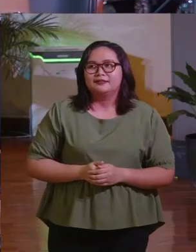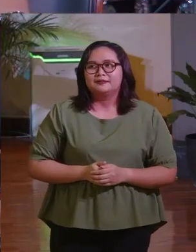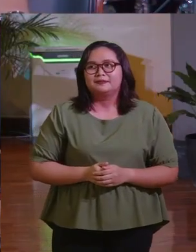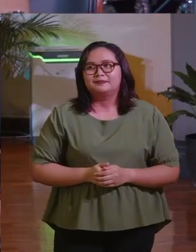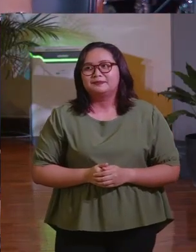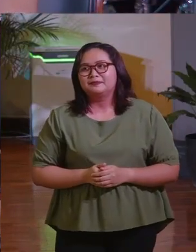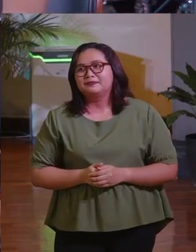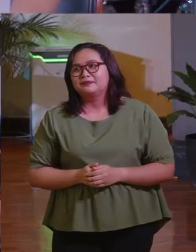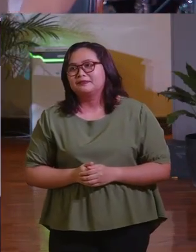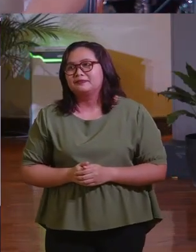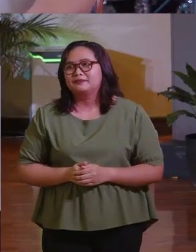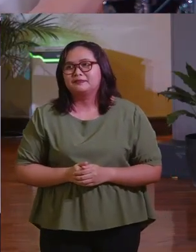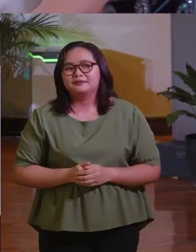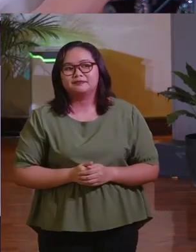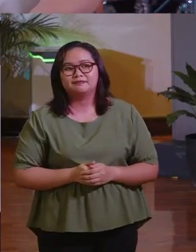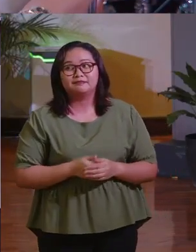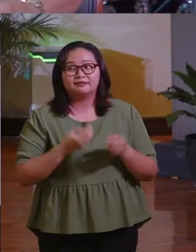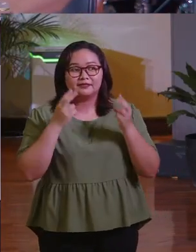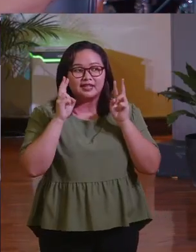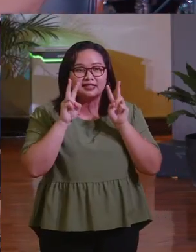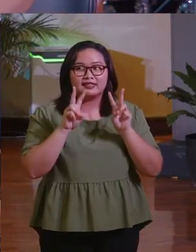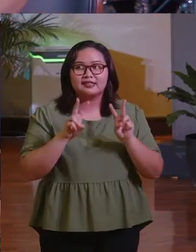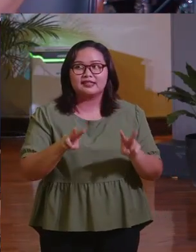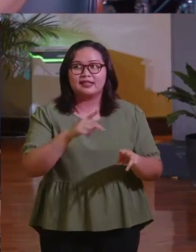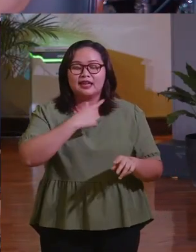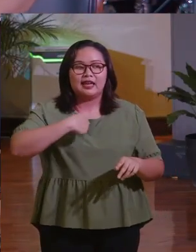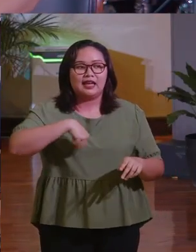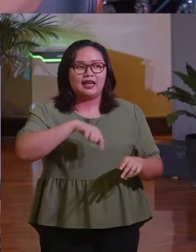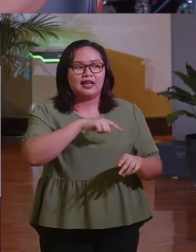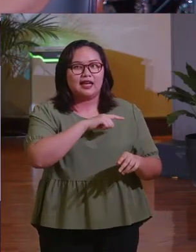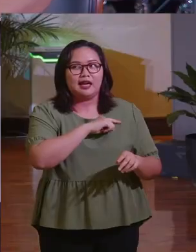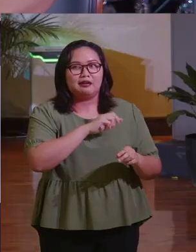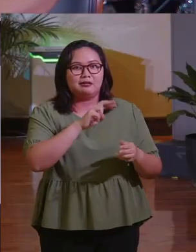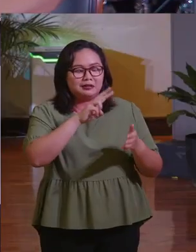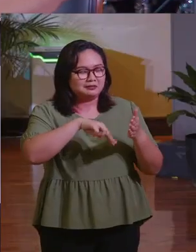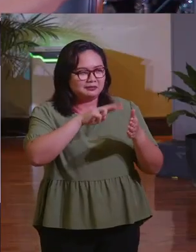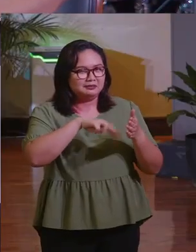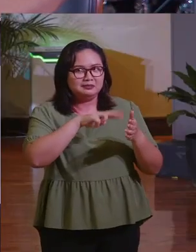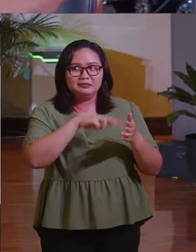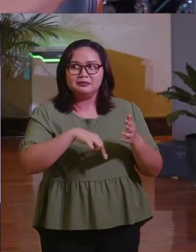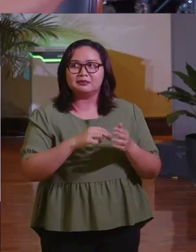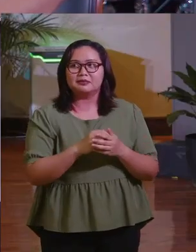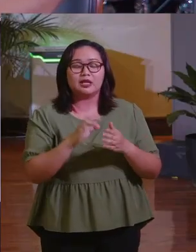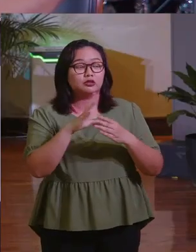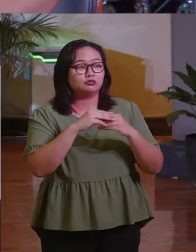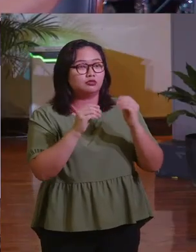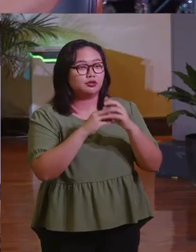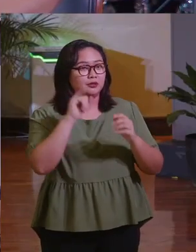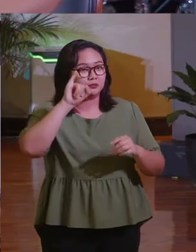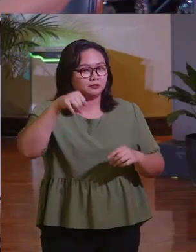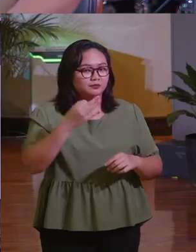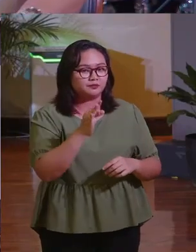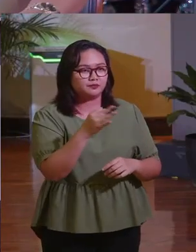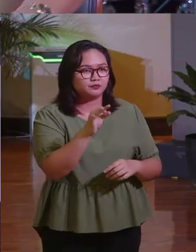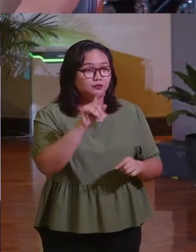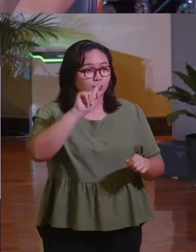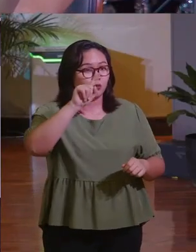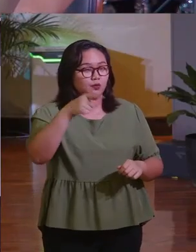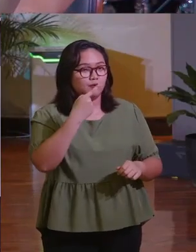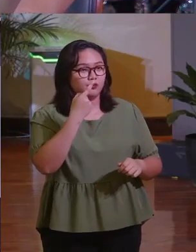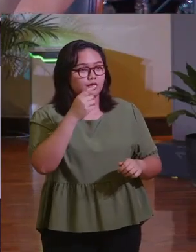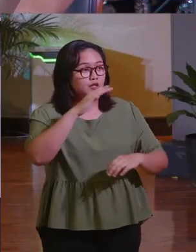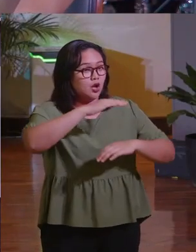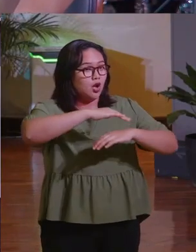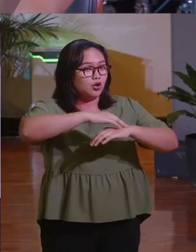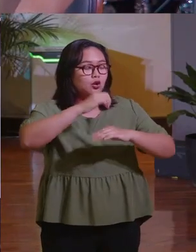Bueno, pag tingnan natin ang ating teksto sa hapong ito kung anong kwento ni Jonah. Una, ang pagtawag ng